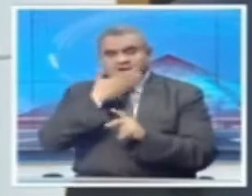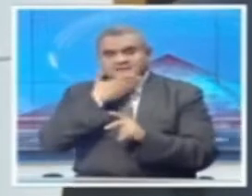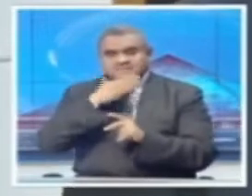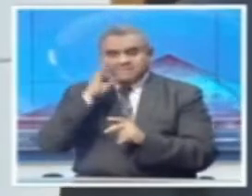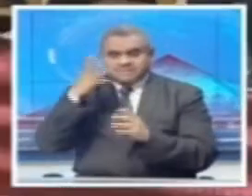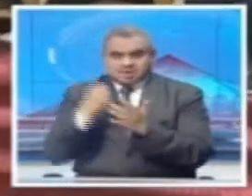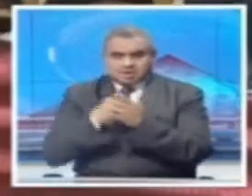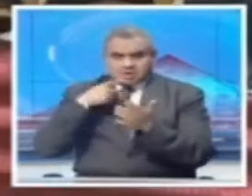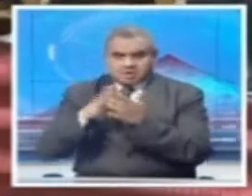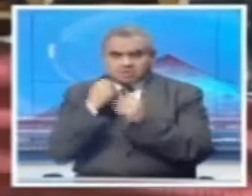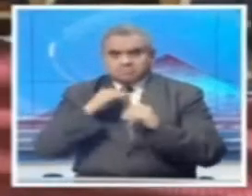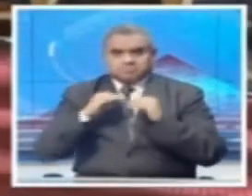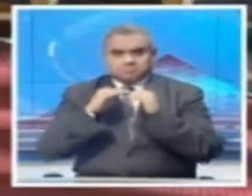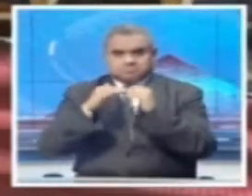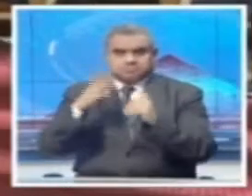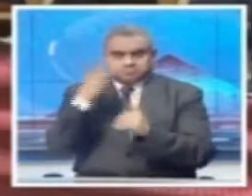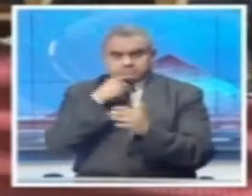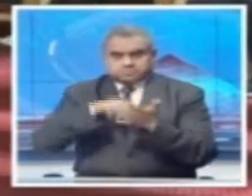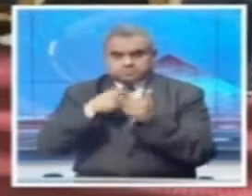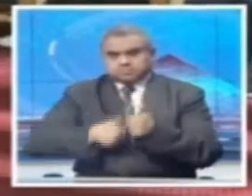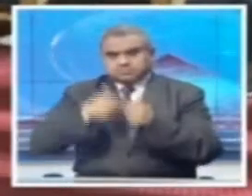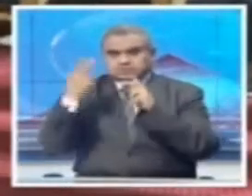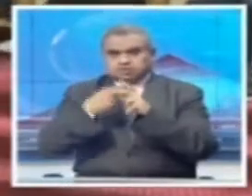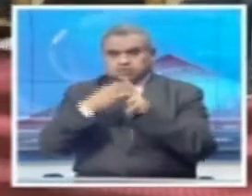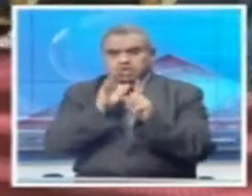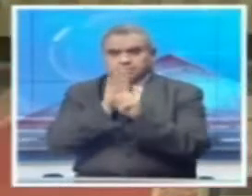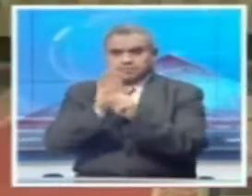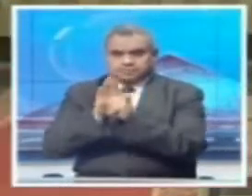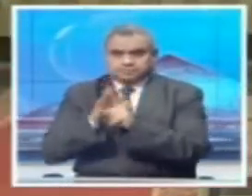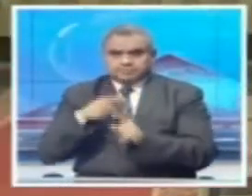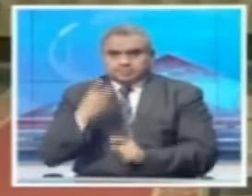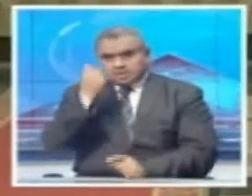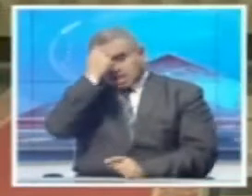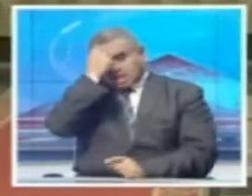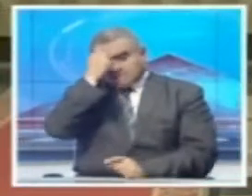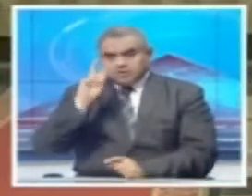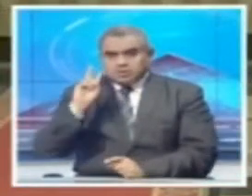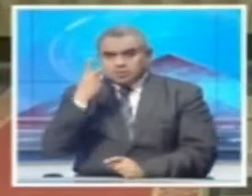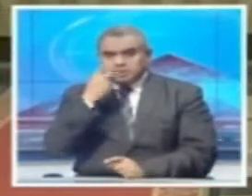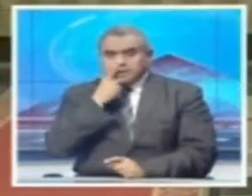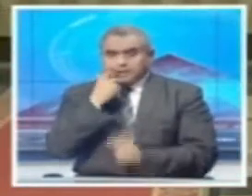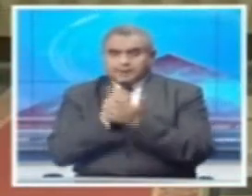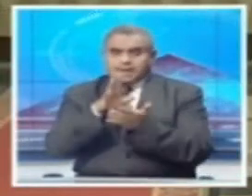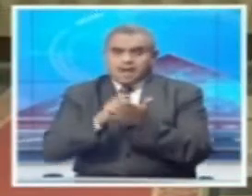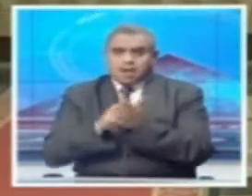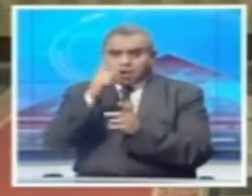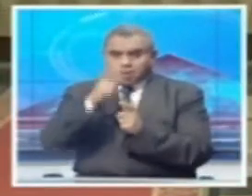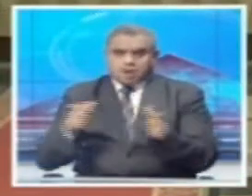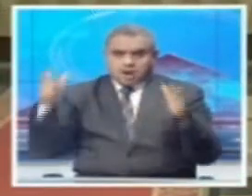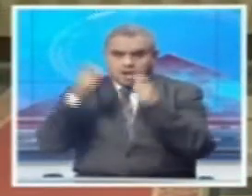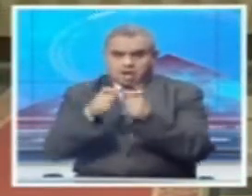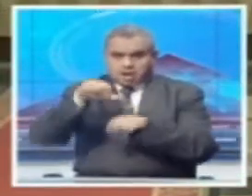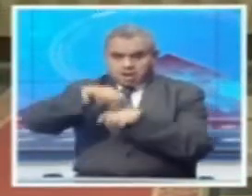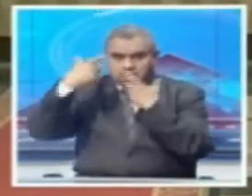التنمية بيتحقق الاستقرار والرفاهية للشعوب. في عام 2017 كانت النسخة الأولى من اجتماع